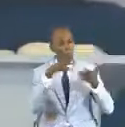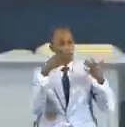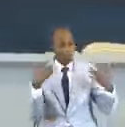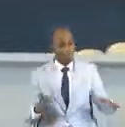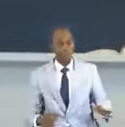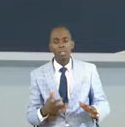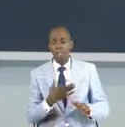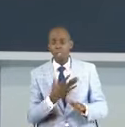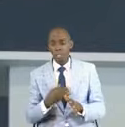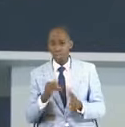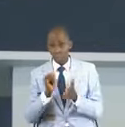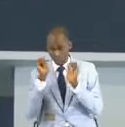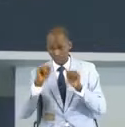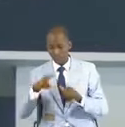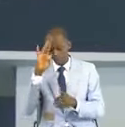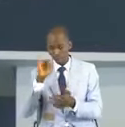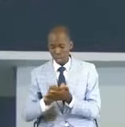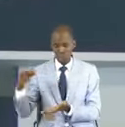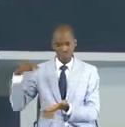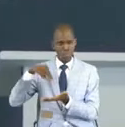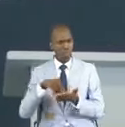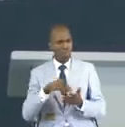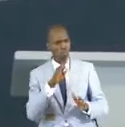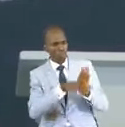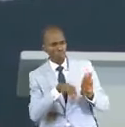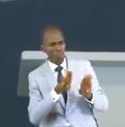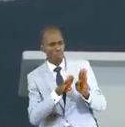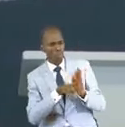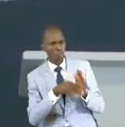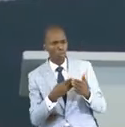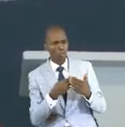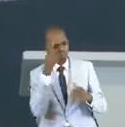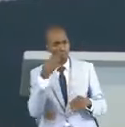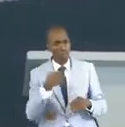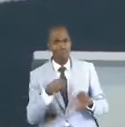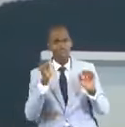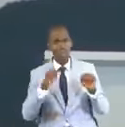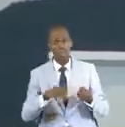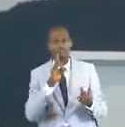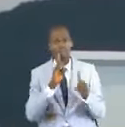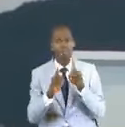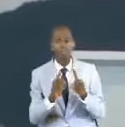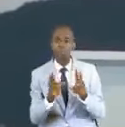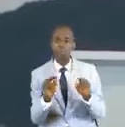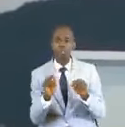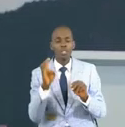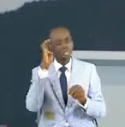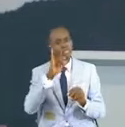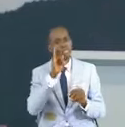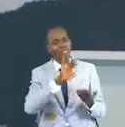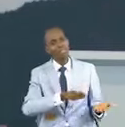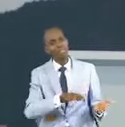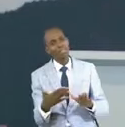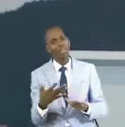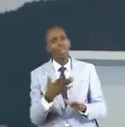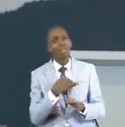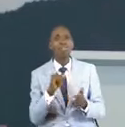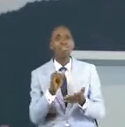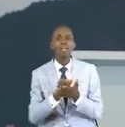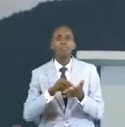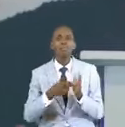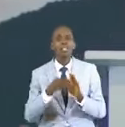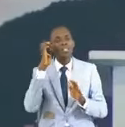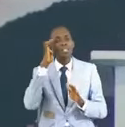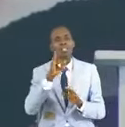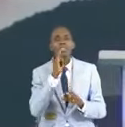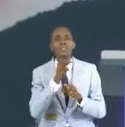na ego a na-ekwu okwu ya na ihe a na-ahụ anya. Onye nwụrụ anwụ enwerewo onwe ya pụọ.